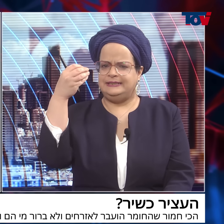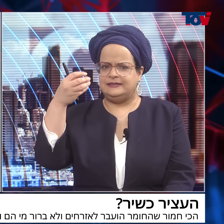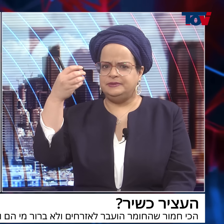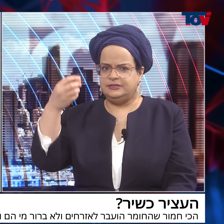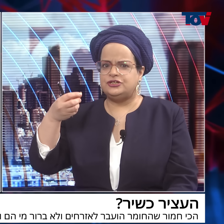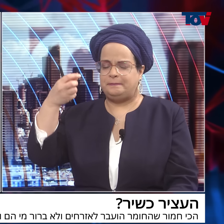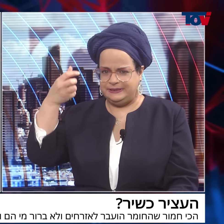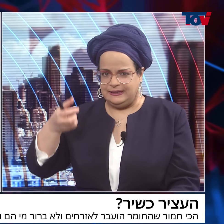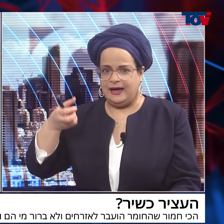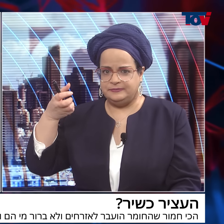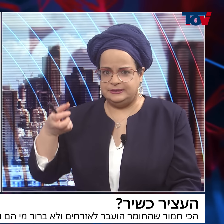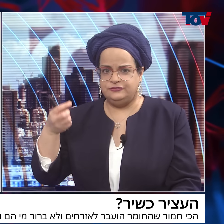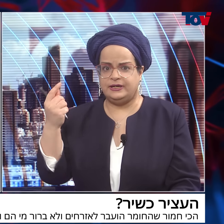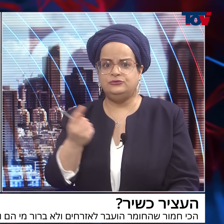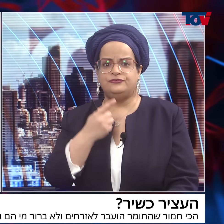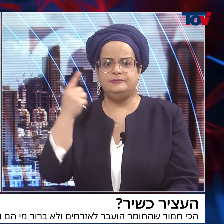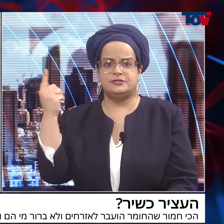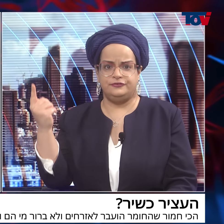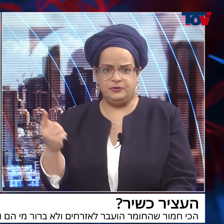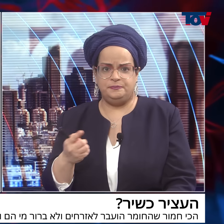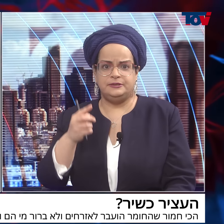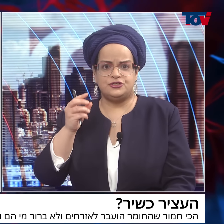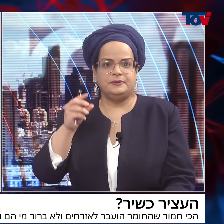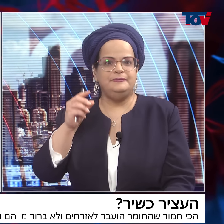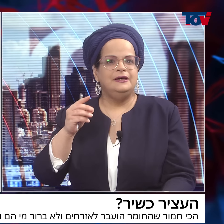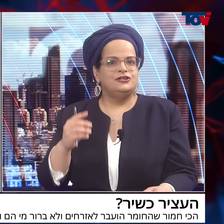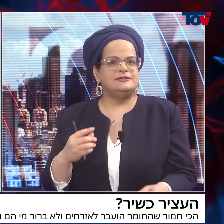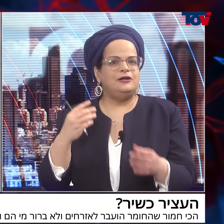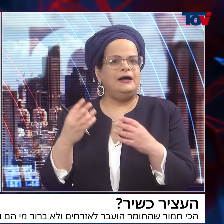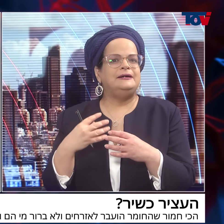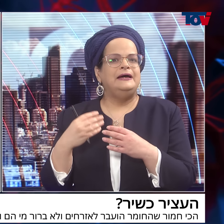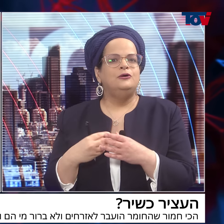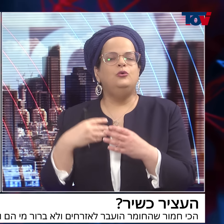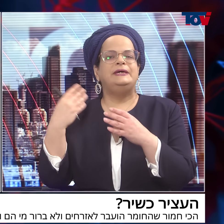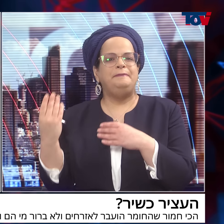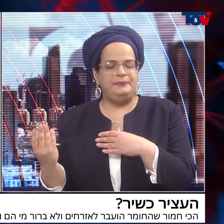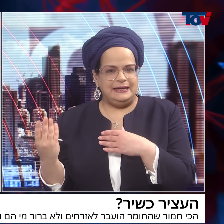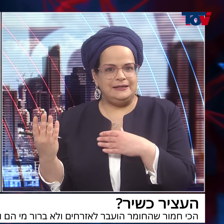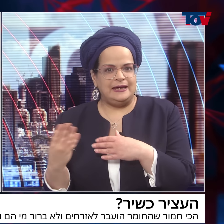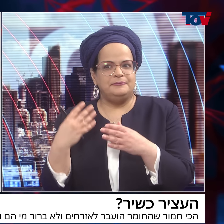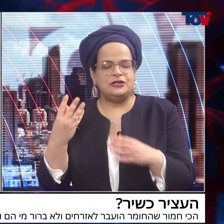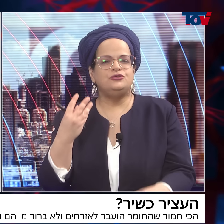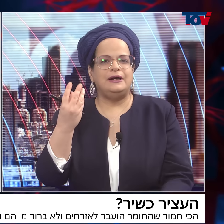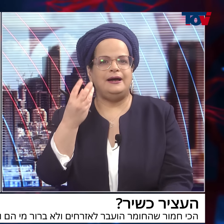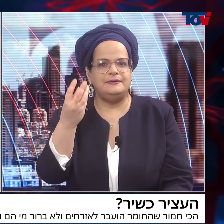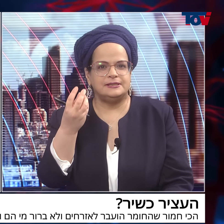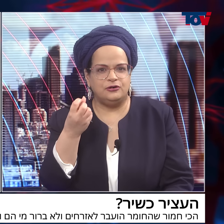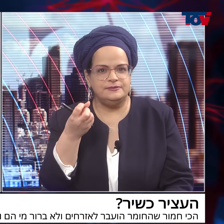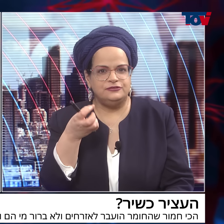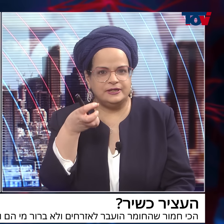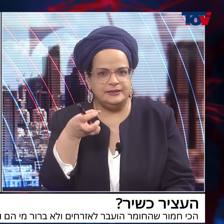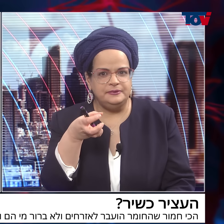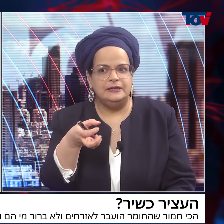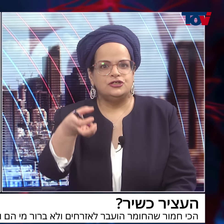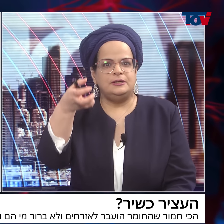עניין אמיתי של פגיעה אמיתית, וראינו דוברים נוספים באולפנים שאומרים שזה לא רק הוא קיבל, משהו קרה עם זה, קרו